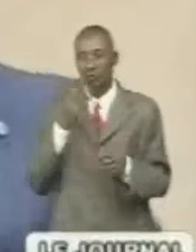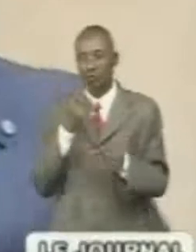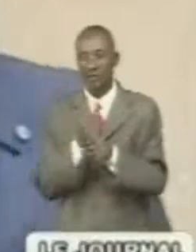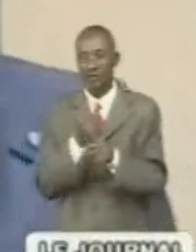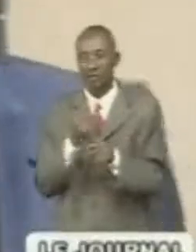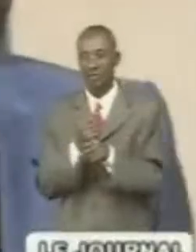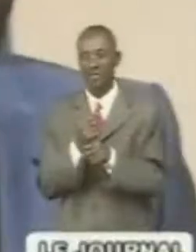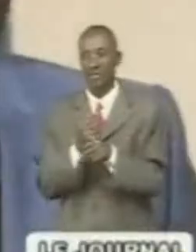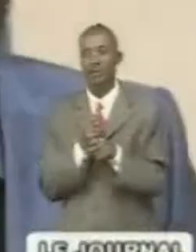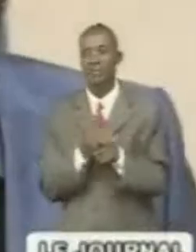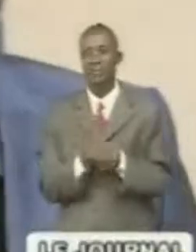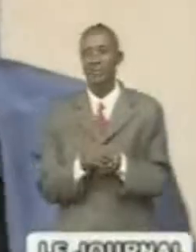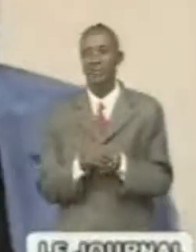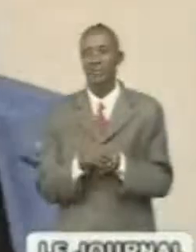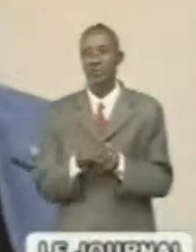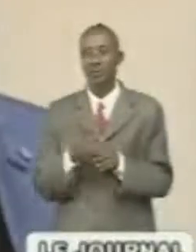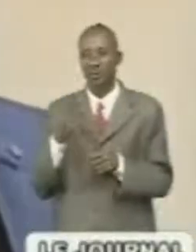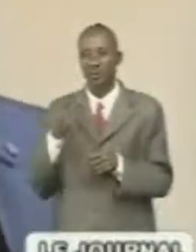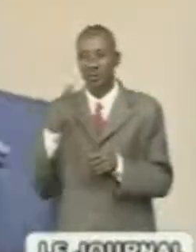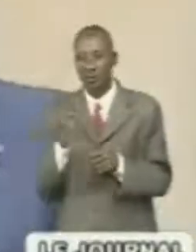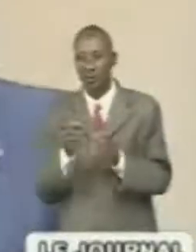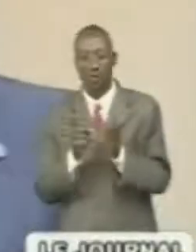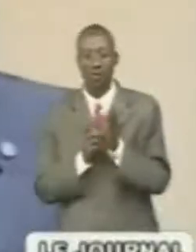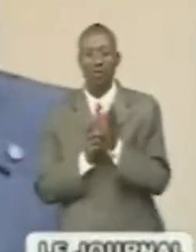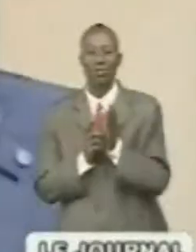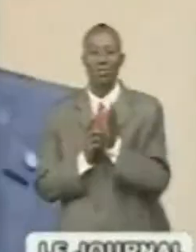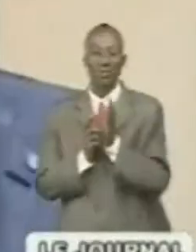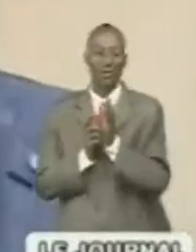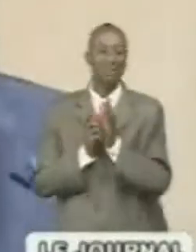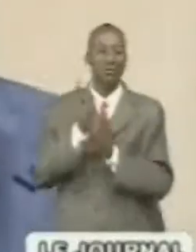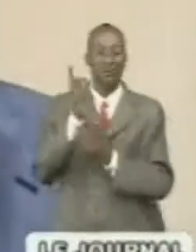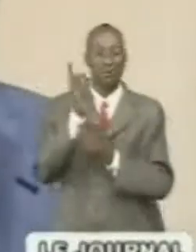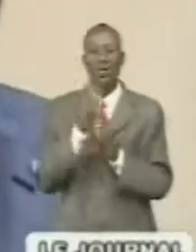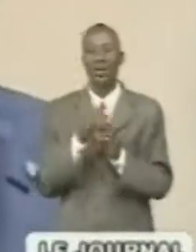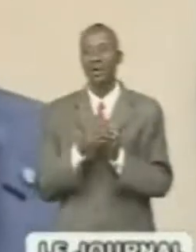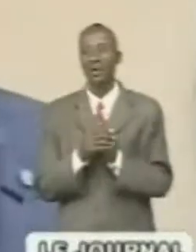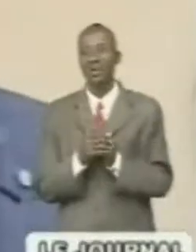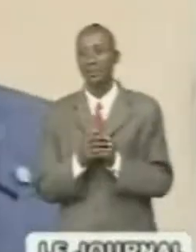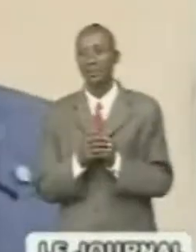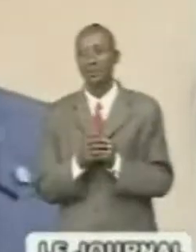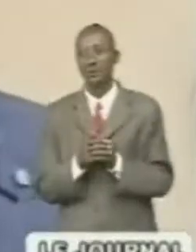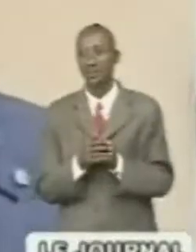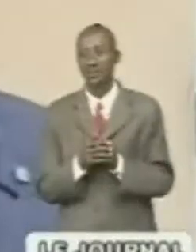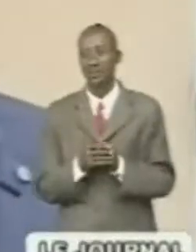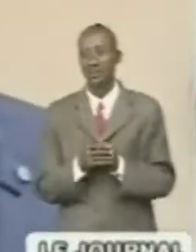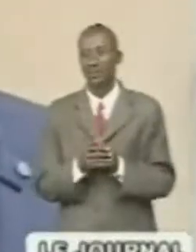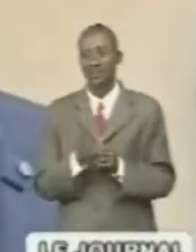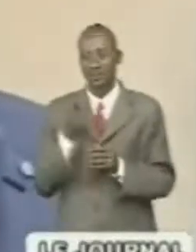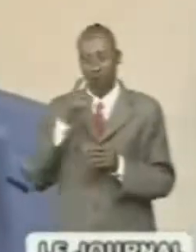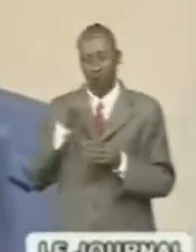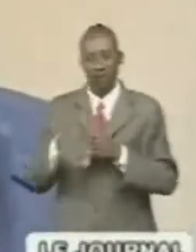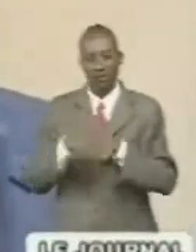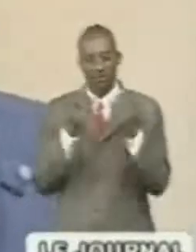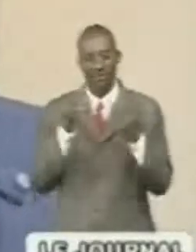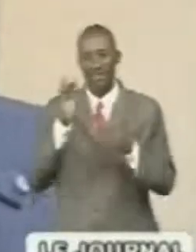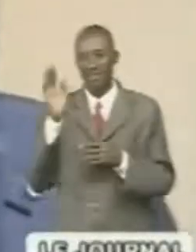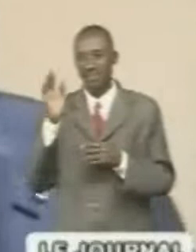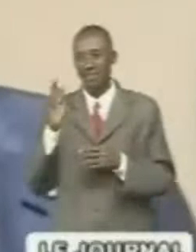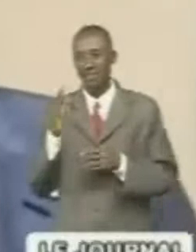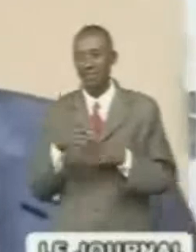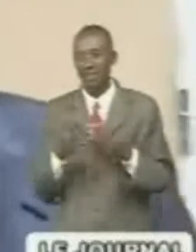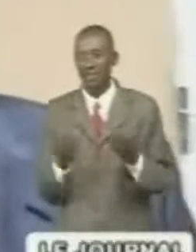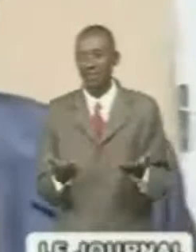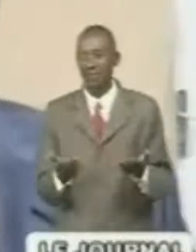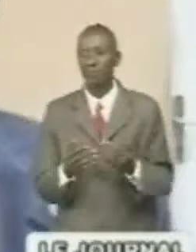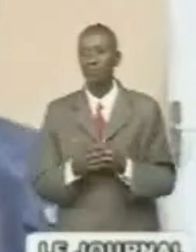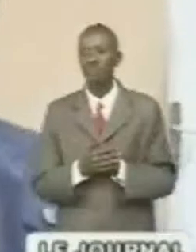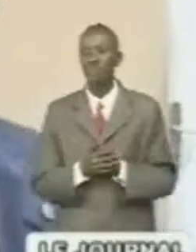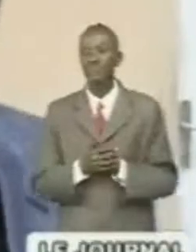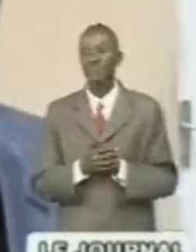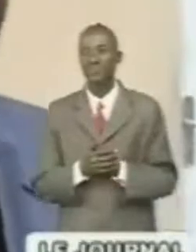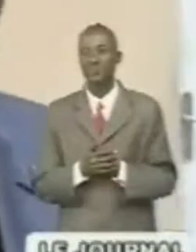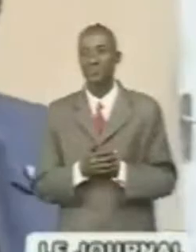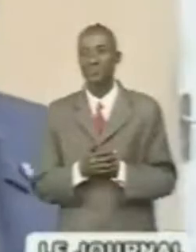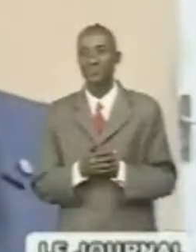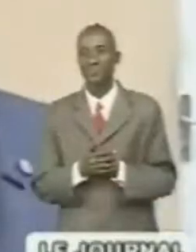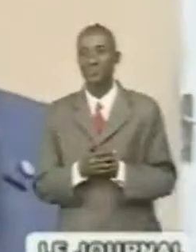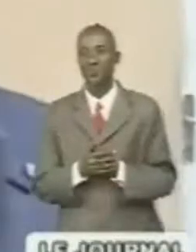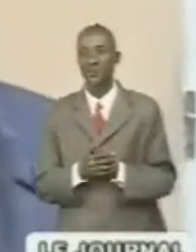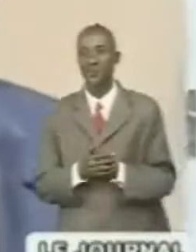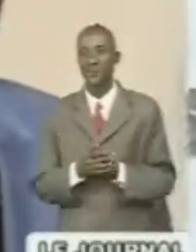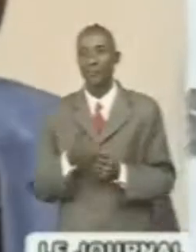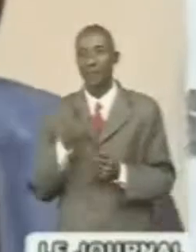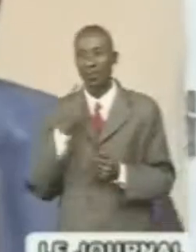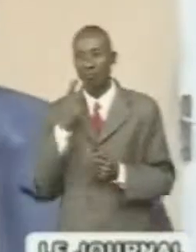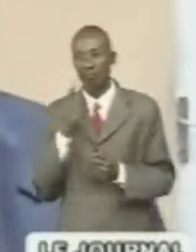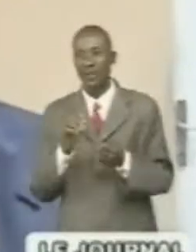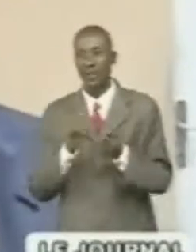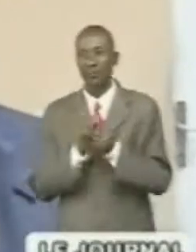aussi pris toutes les initiatives et invité ses chefs. Souvent, ils se réclament beaucoup. Comme quoi, on ne tient pas compte de... on récupère seulement